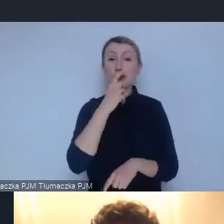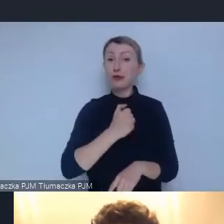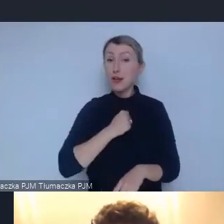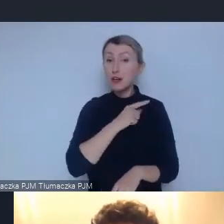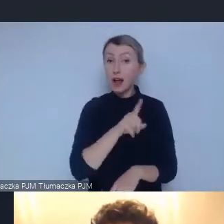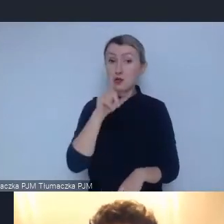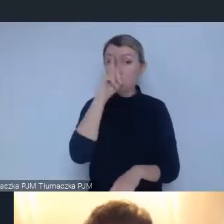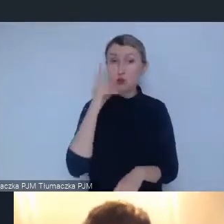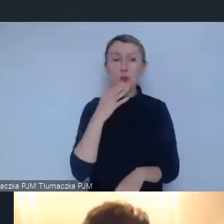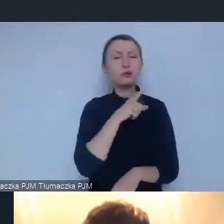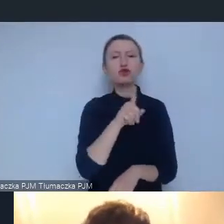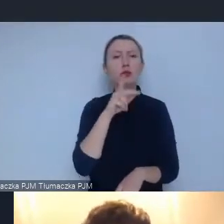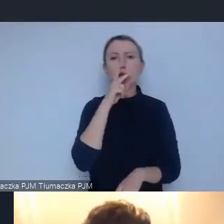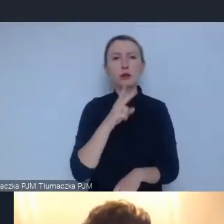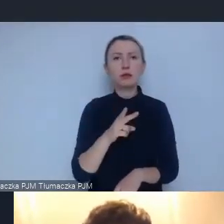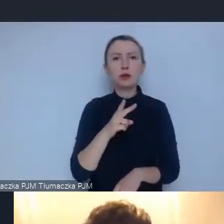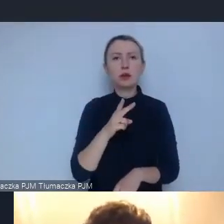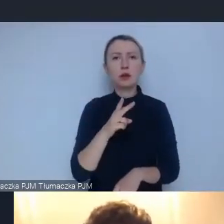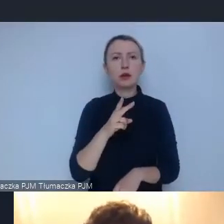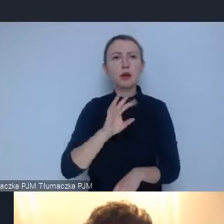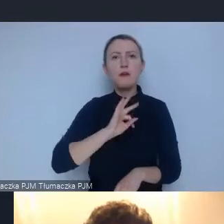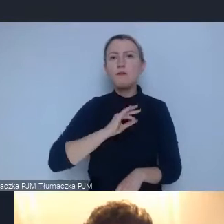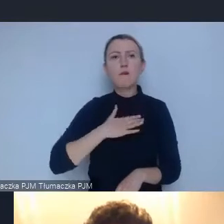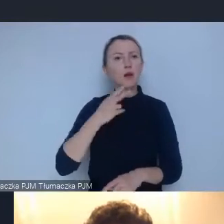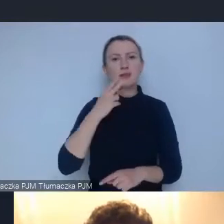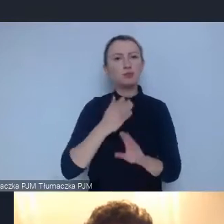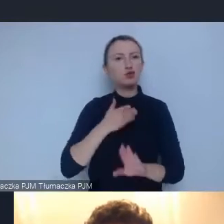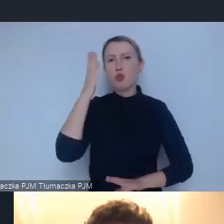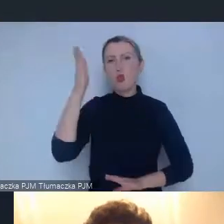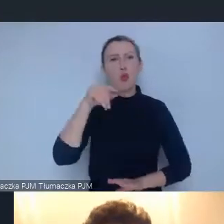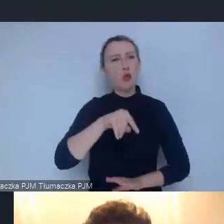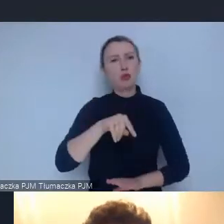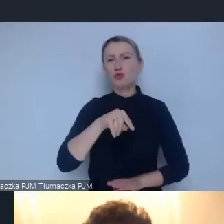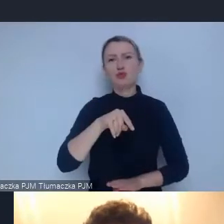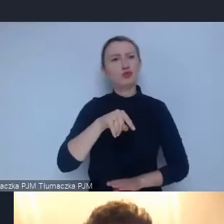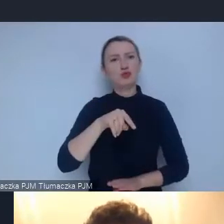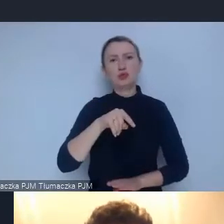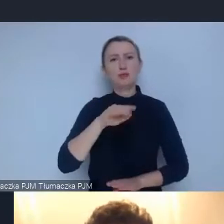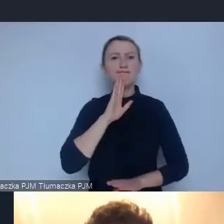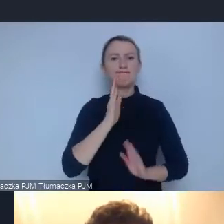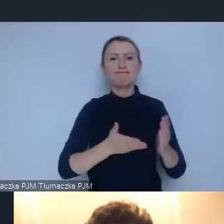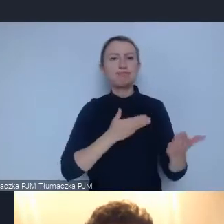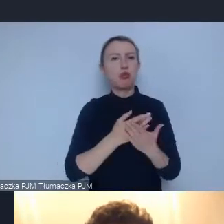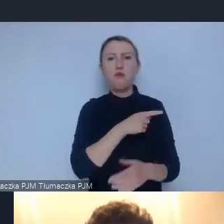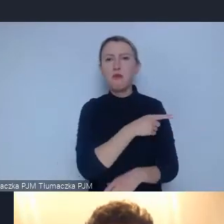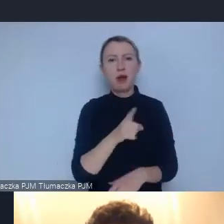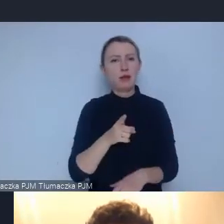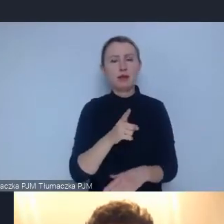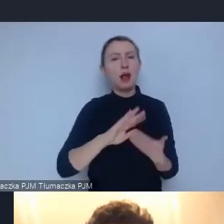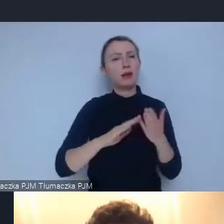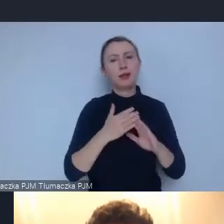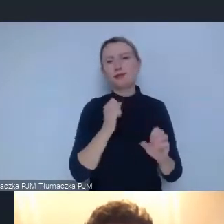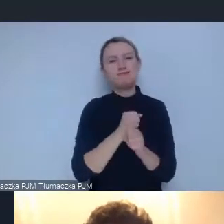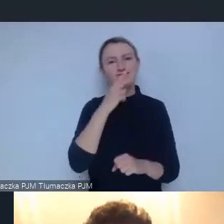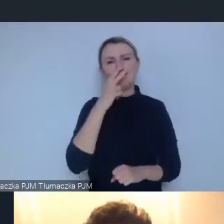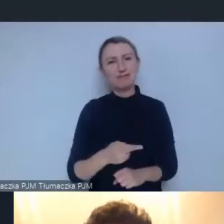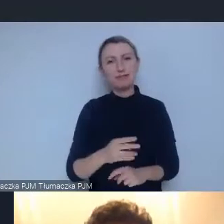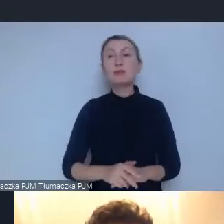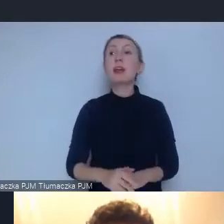oni nie widzą swojej przyszłości w takiej ofercie rynku pracy. I to był dla